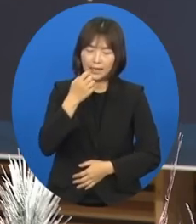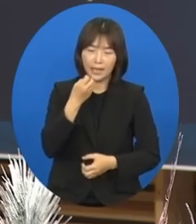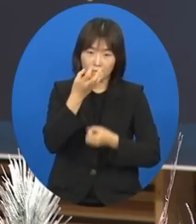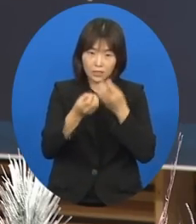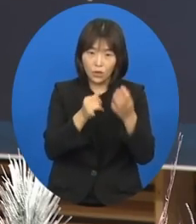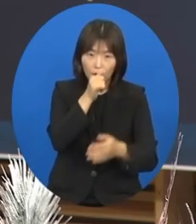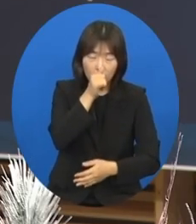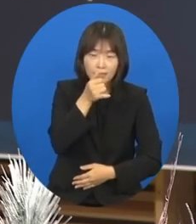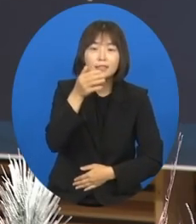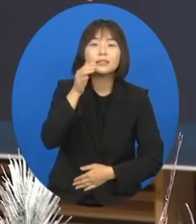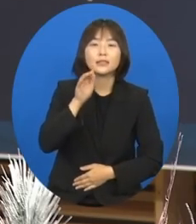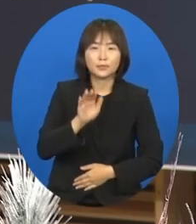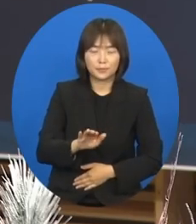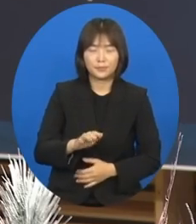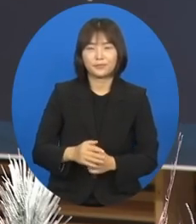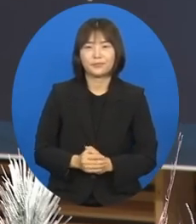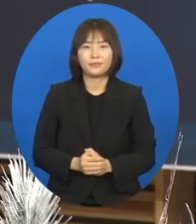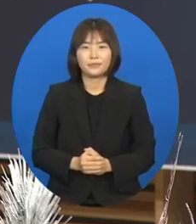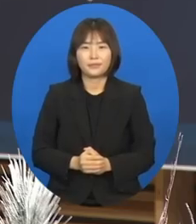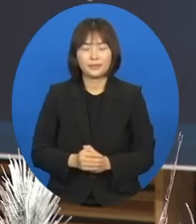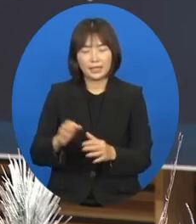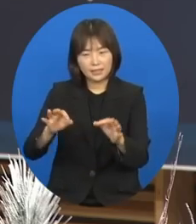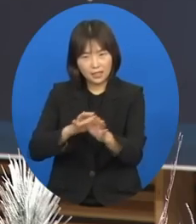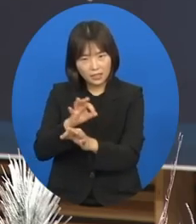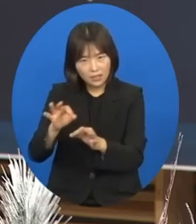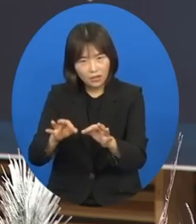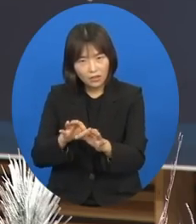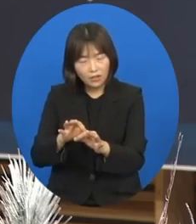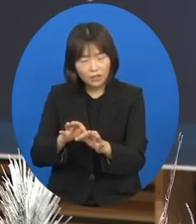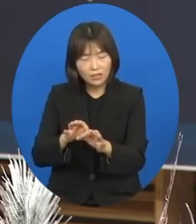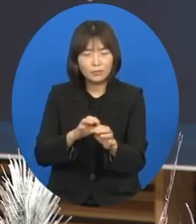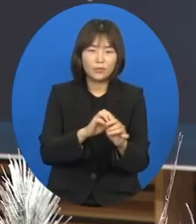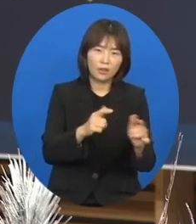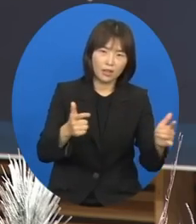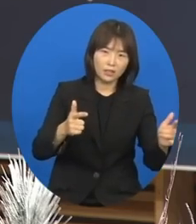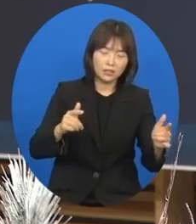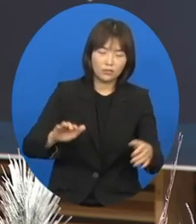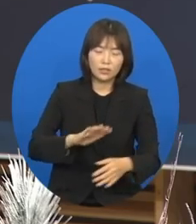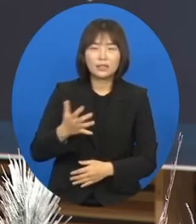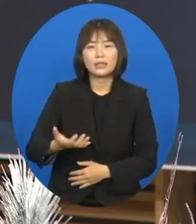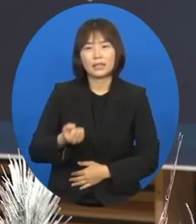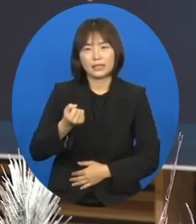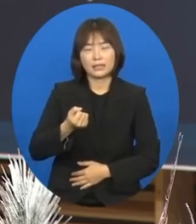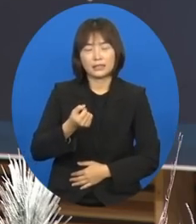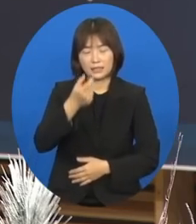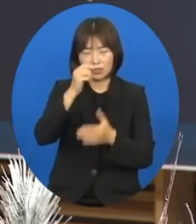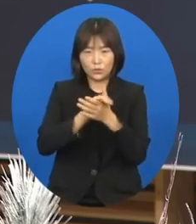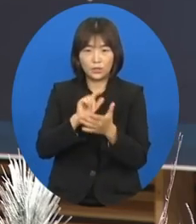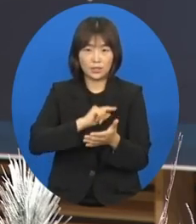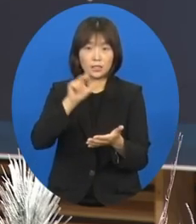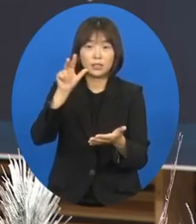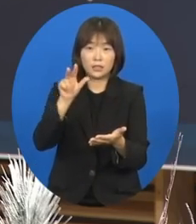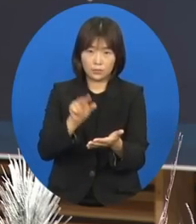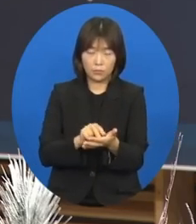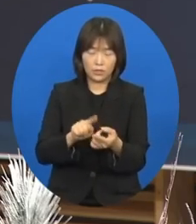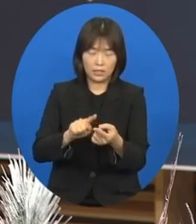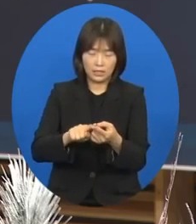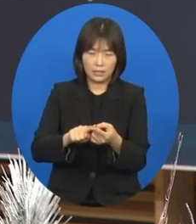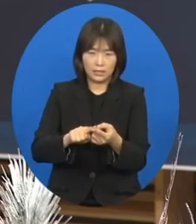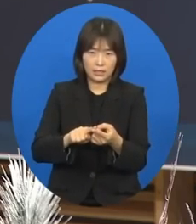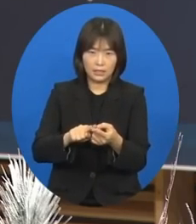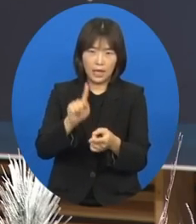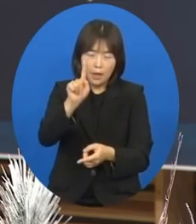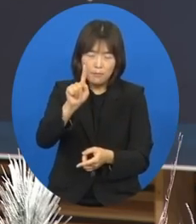있지만이 재정이든지 무엇이든지 우리가 가지고 있는 기도 제목을 한꺼번에 다 응답받는